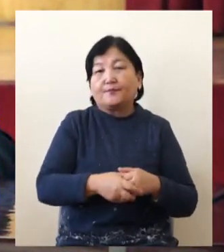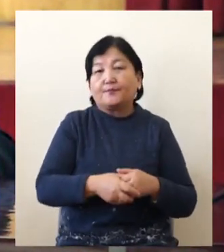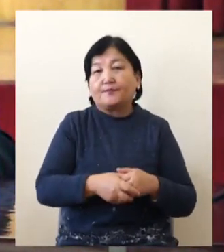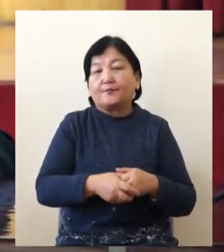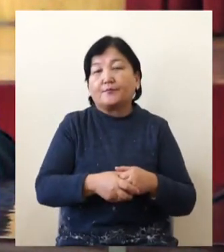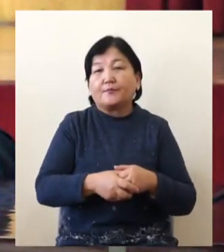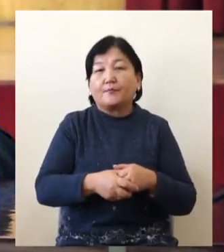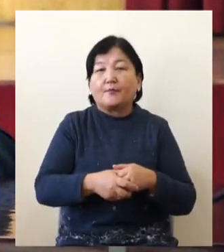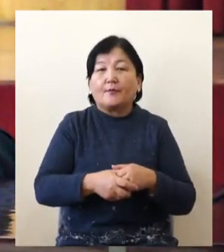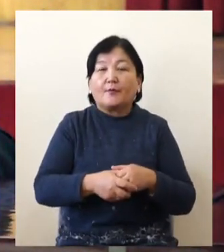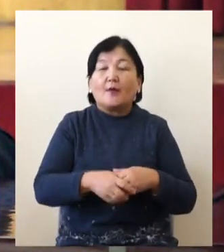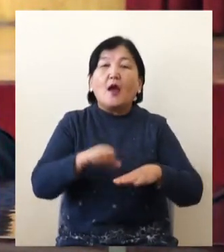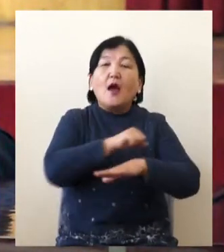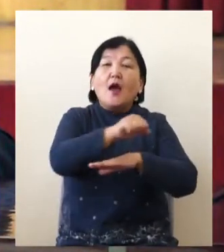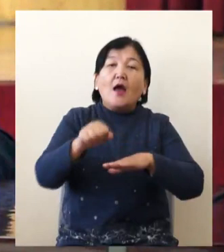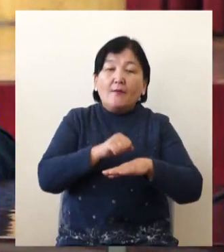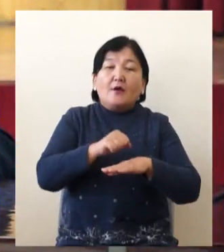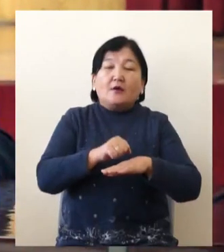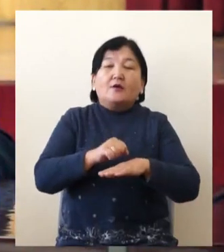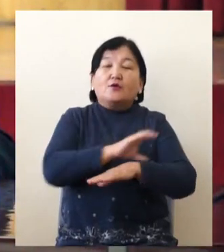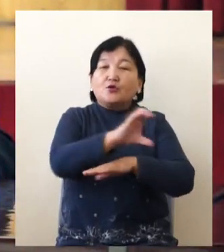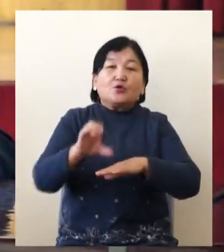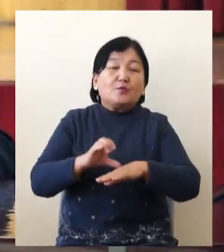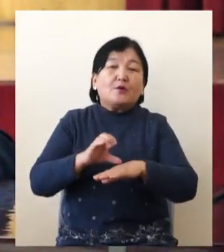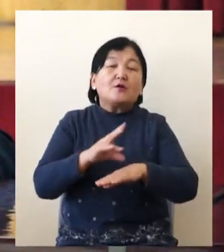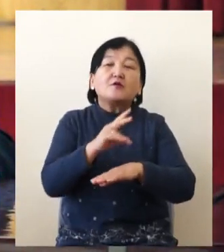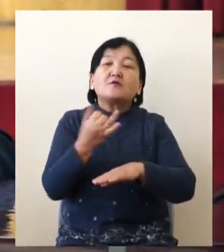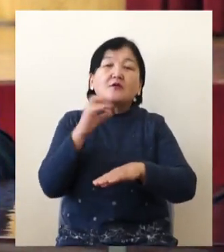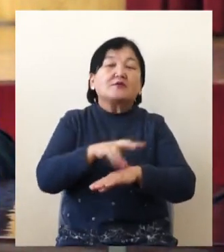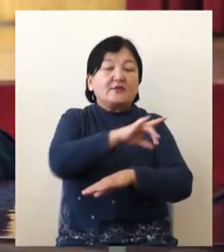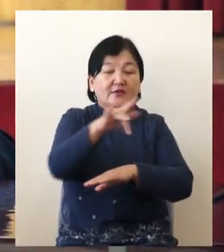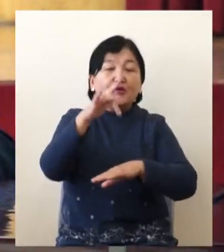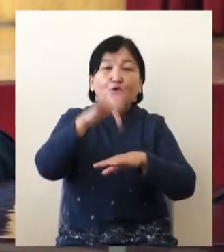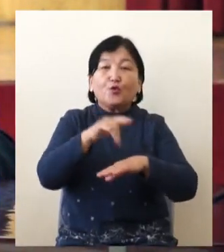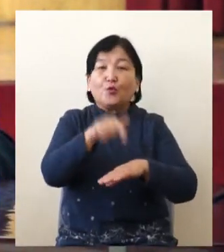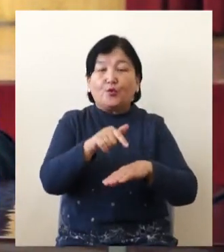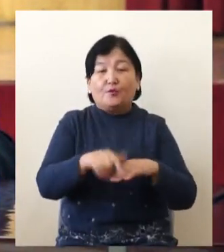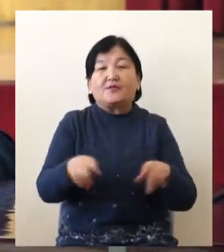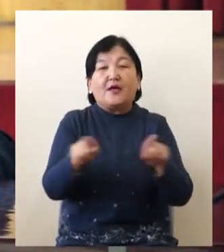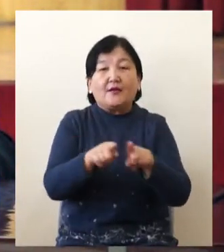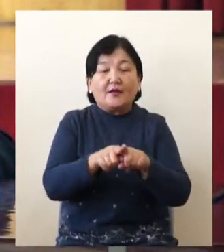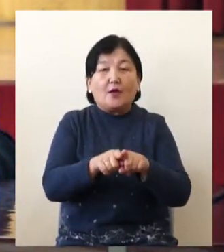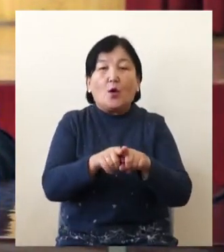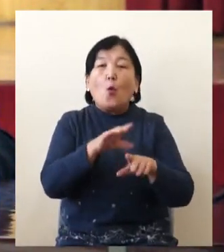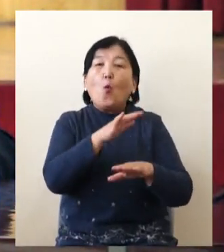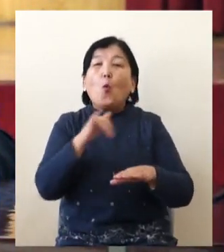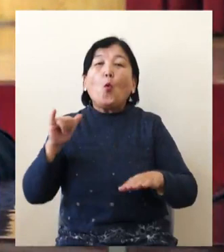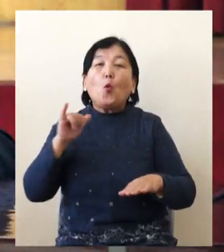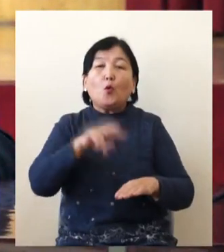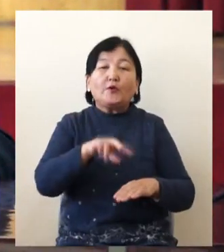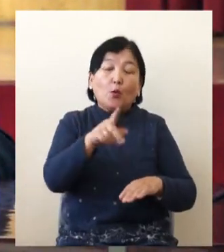Нийслэл аймгийн төвүүдийн бүх газар уул устай амууд уул уурхайн орд